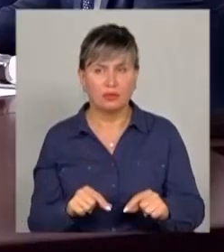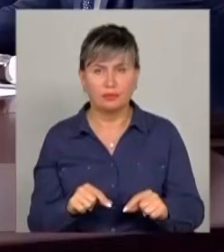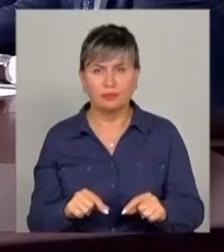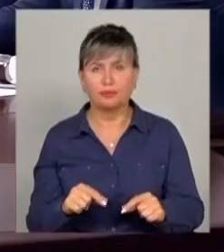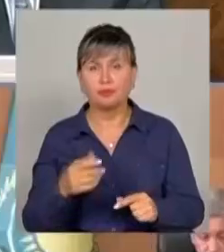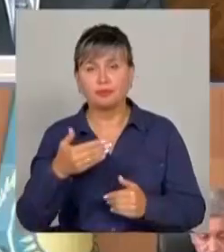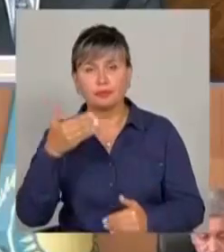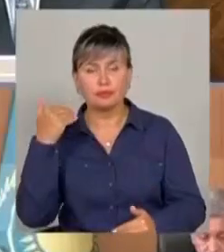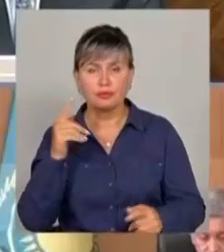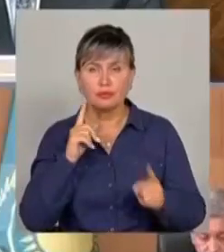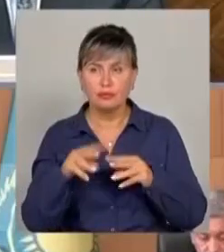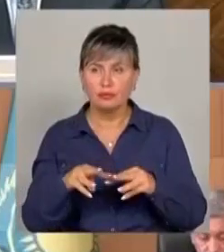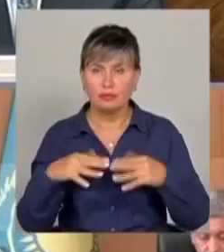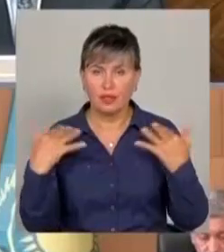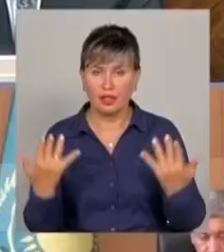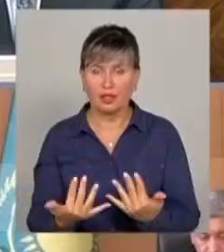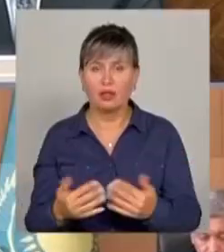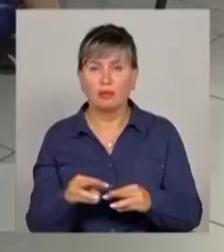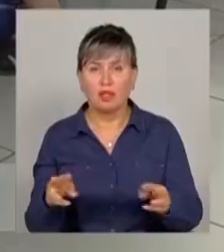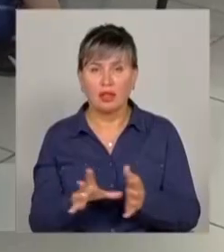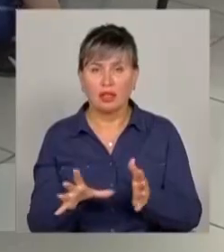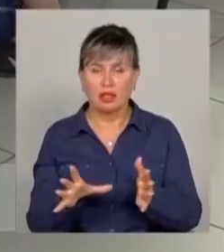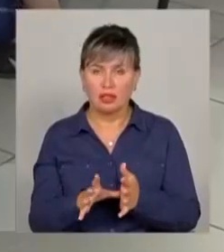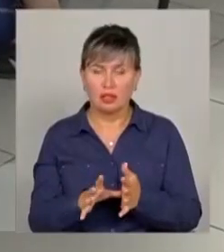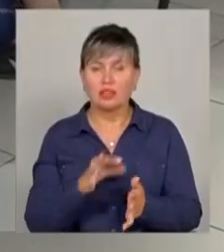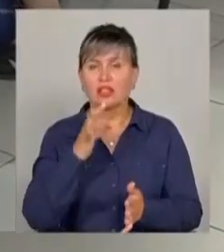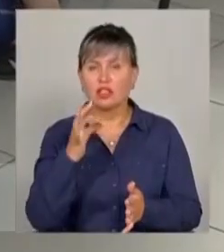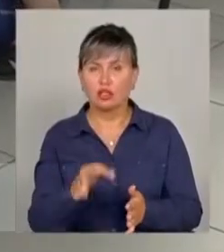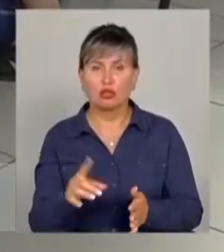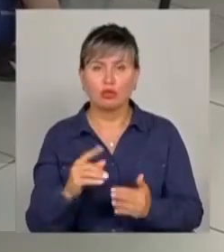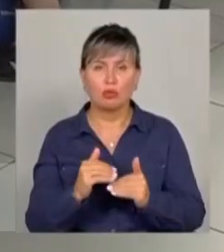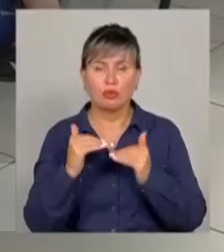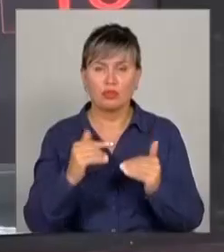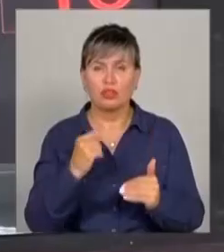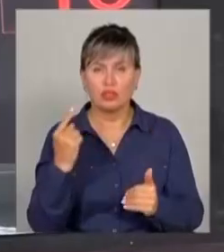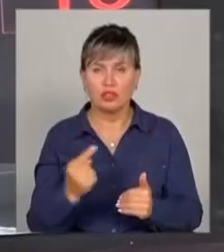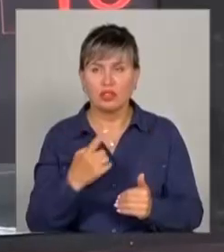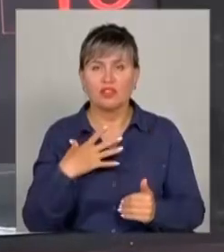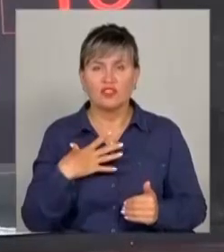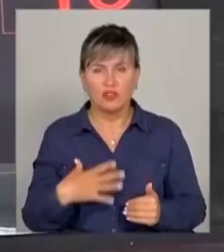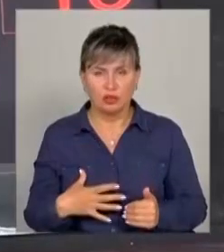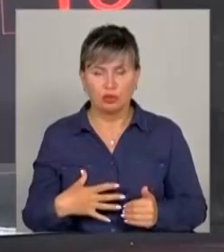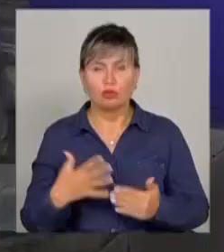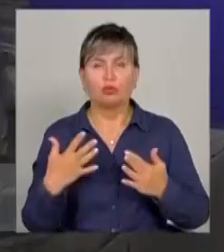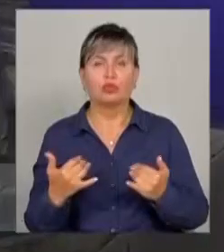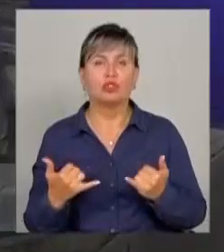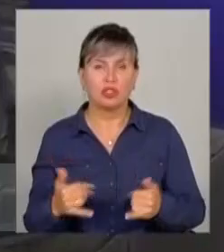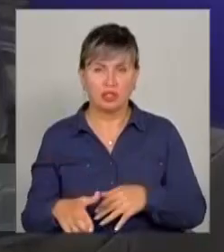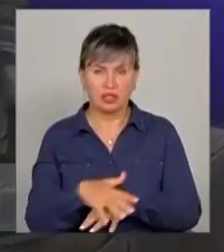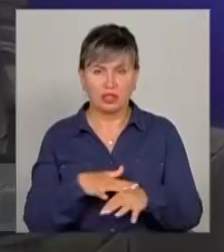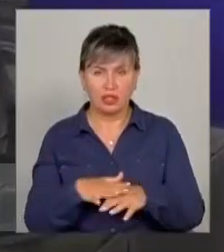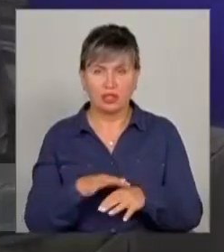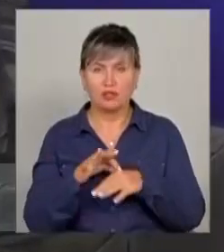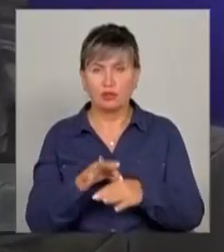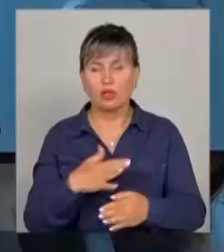на заседании правительства министр энергетики Алмасадам Саткалиев отметил, что повышение тарифов – вынужденная мера. Уже сейчас в стране ведется